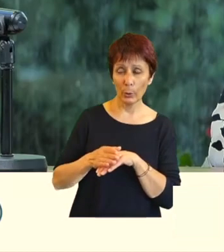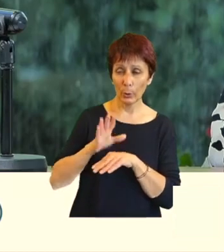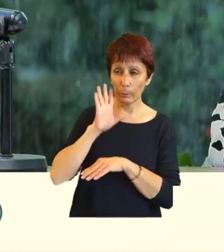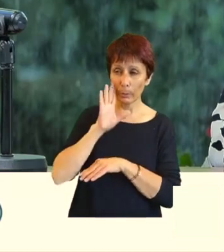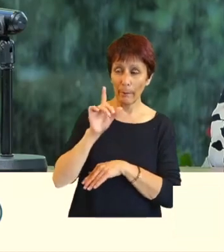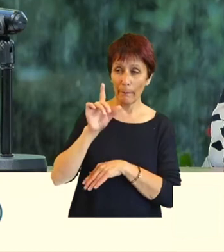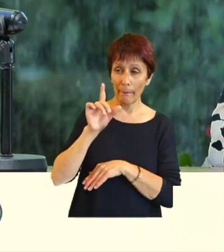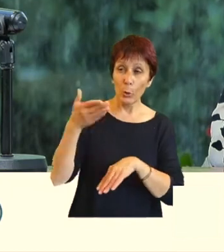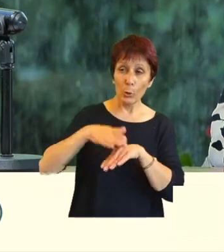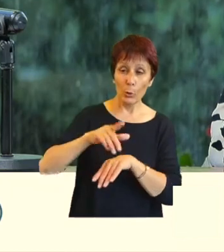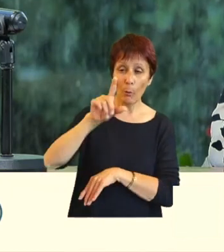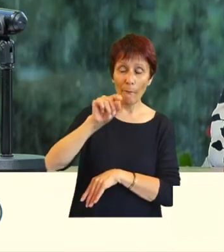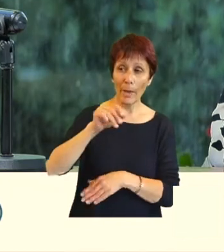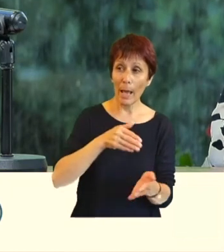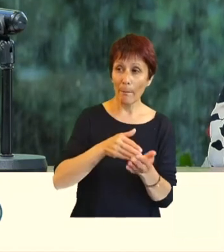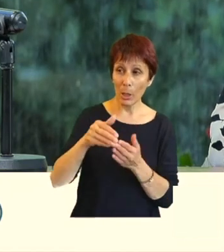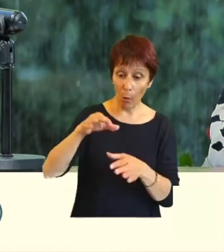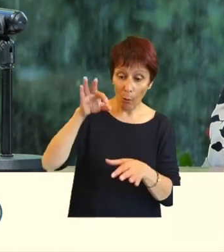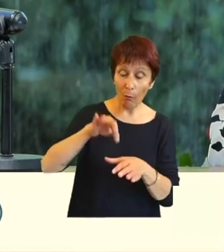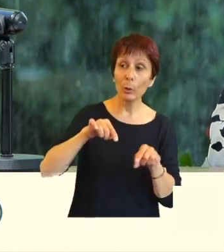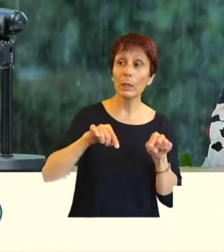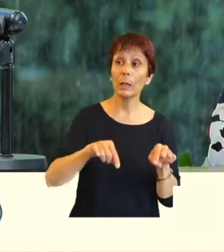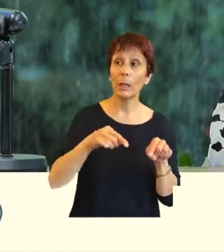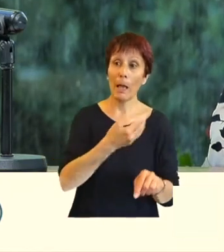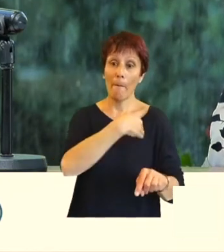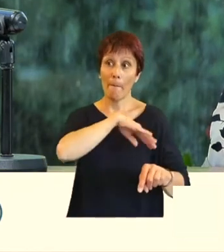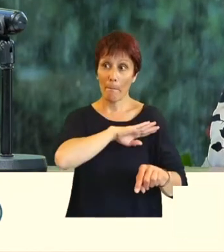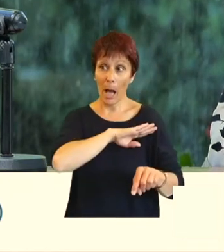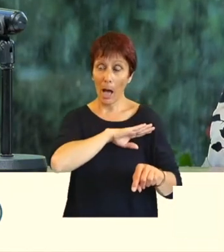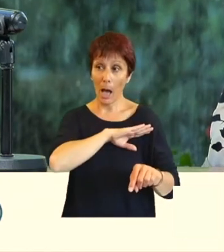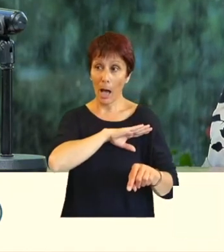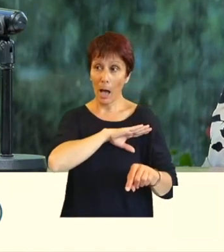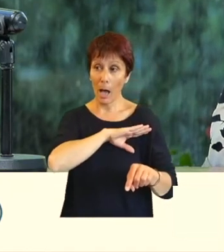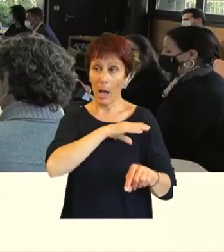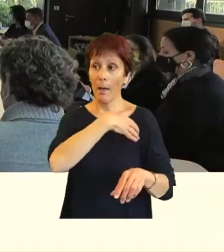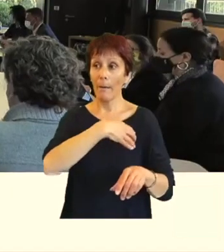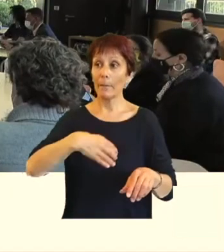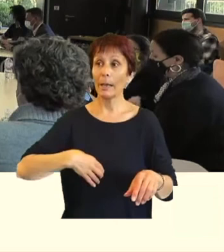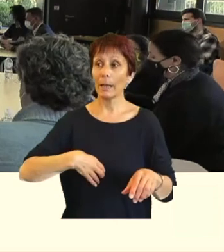Par la municipalité pour le logement.